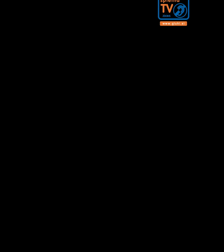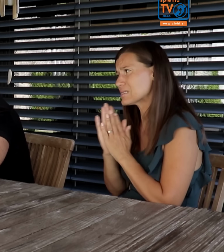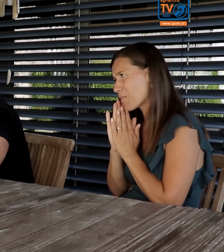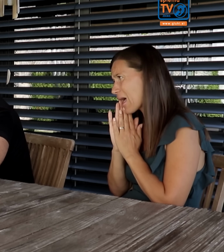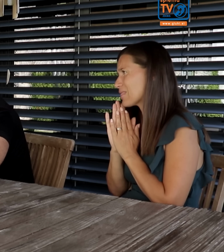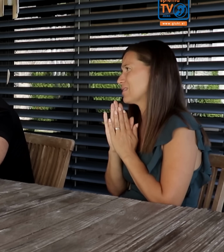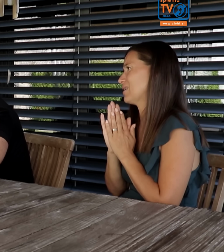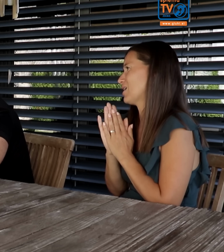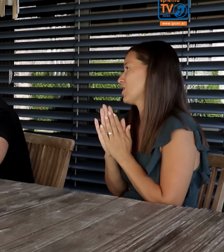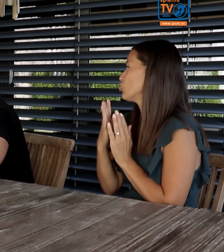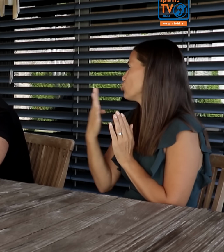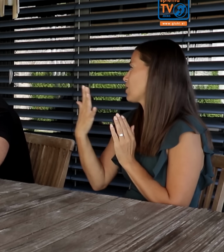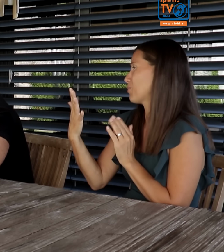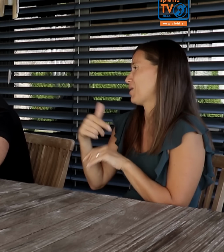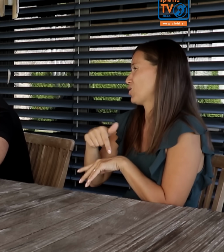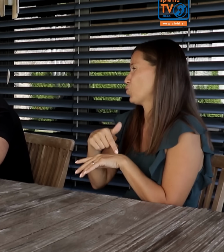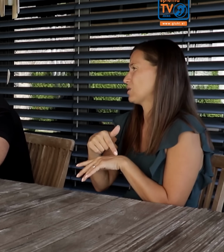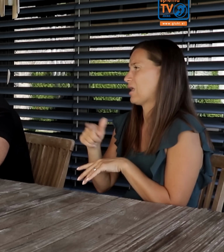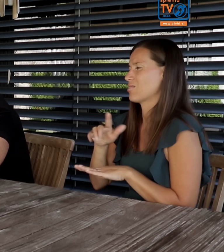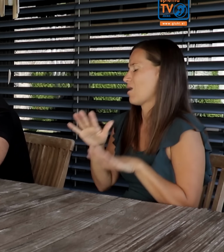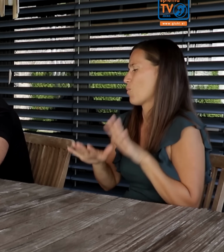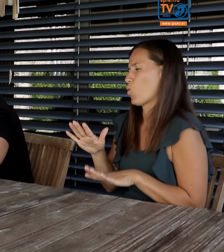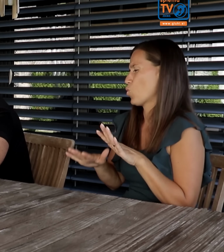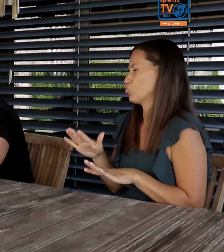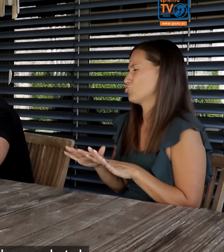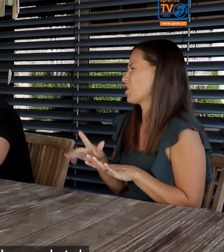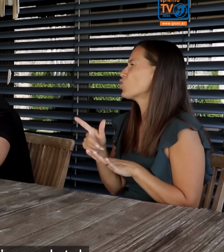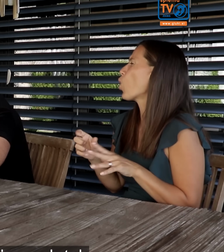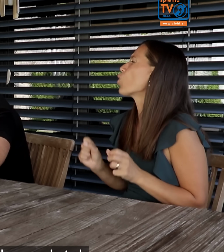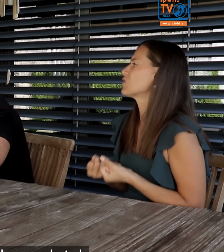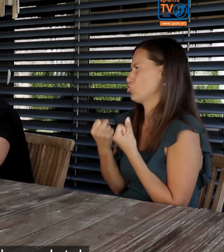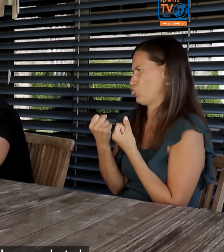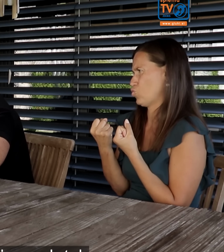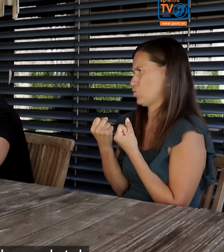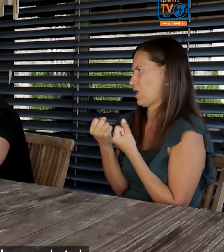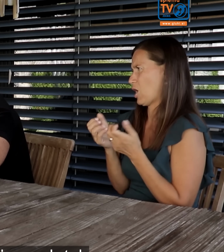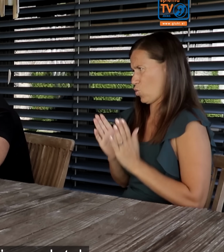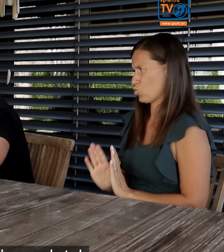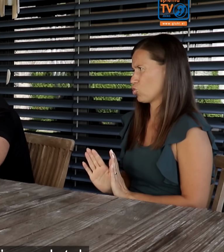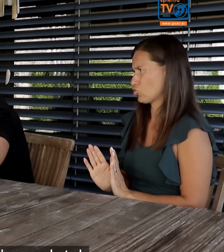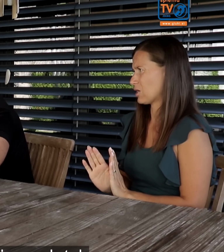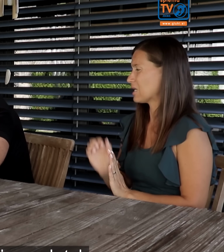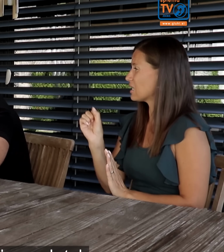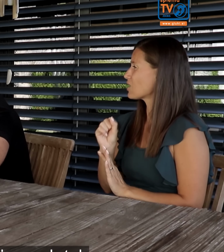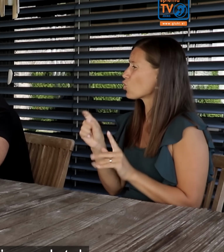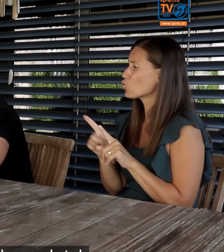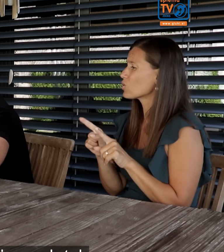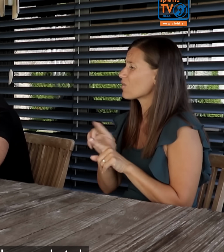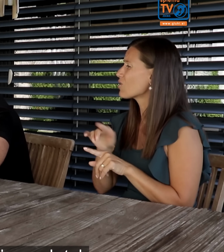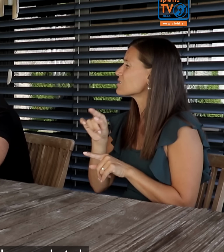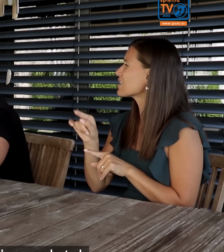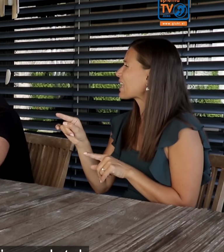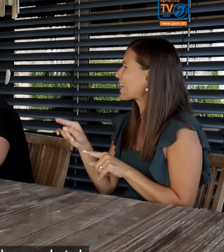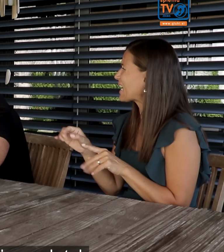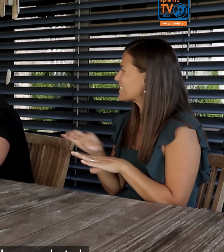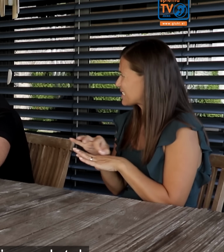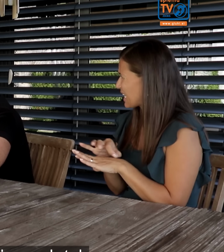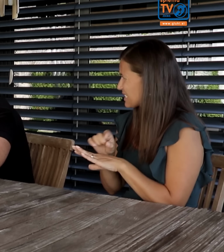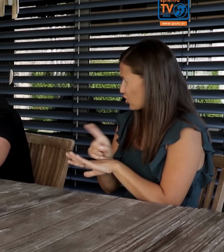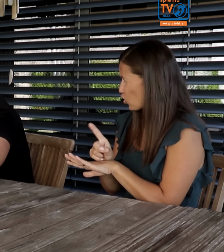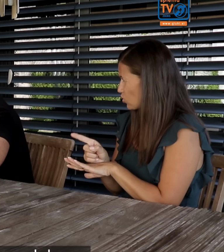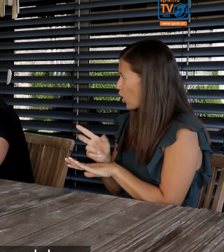primeru pomankanja spanca? 4-5 ur je seveda nemogoče, otežuje hujšanje. Zato tudi v vseh teh stresnih trenutkih, ko imamo